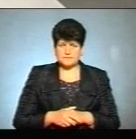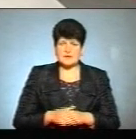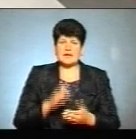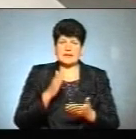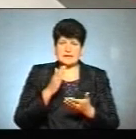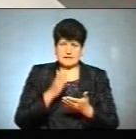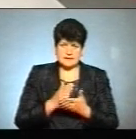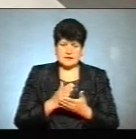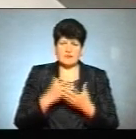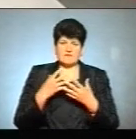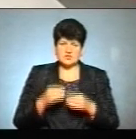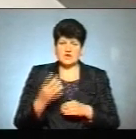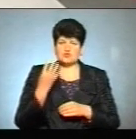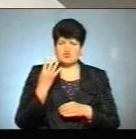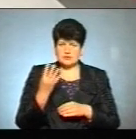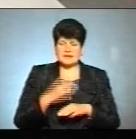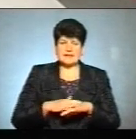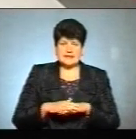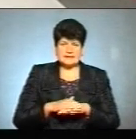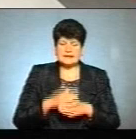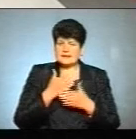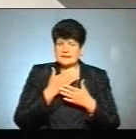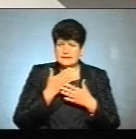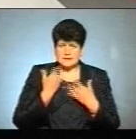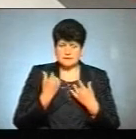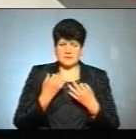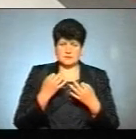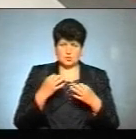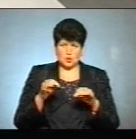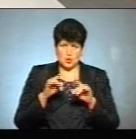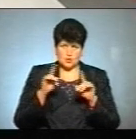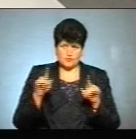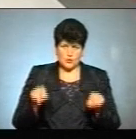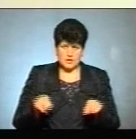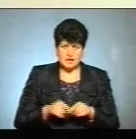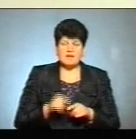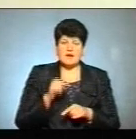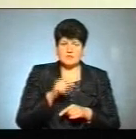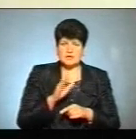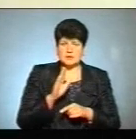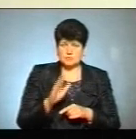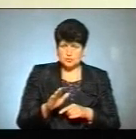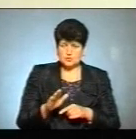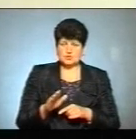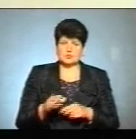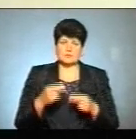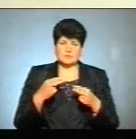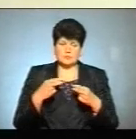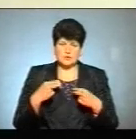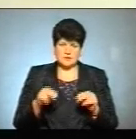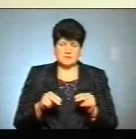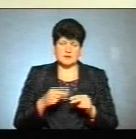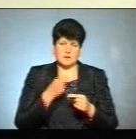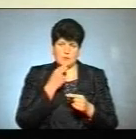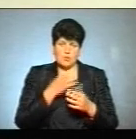Є вже 4 ринки, які не мали експлуатаційних дозволів, а вони, власне, будуть реалізувати цю продукцію, яку говорила, тваринного